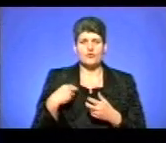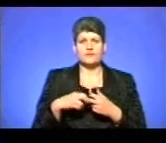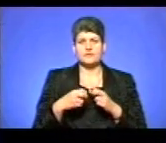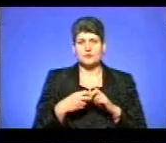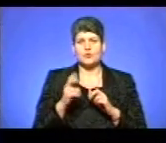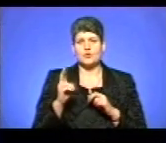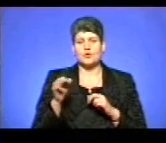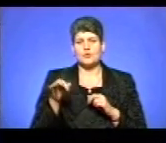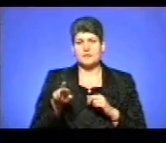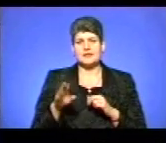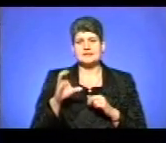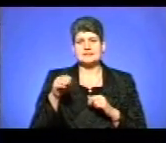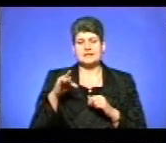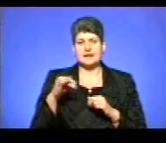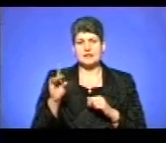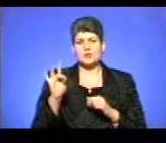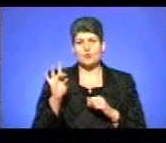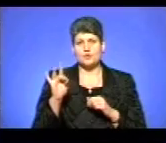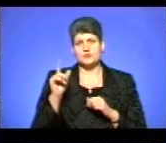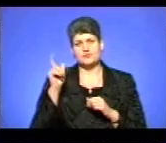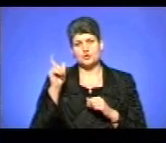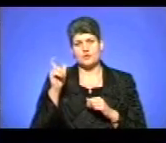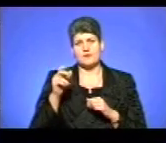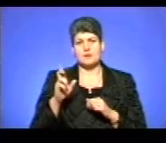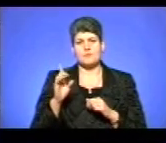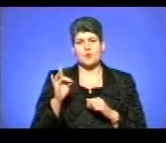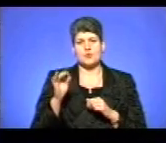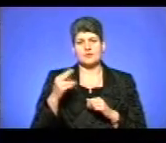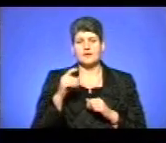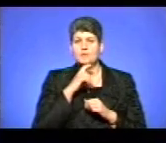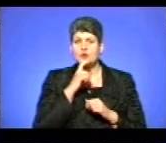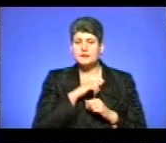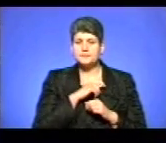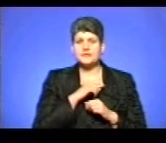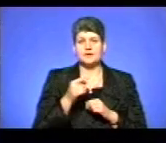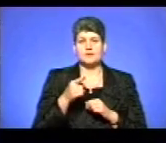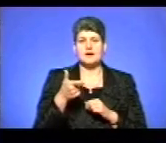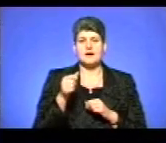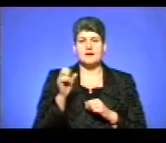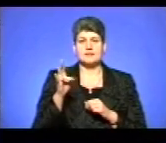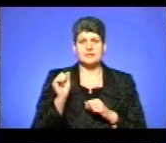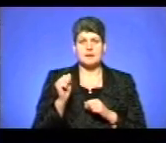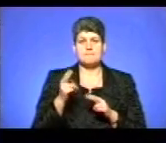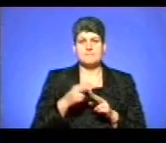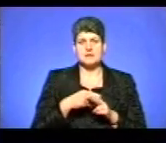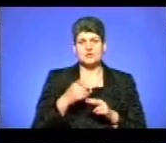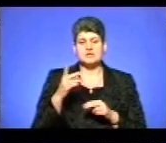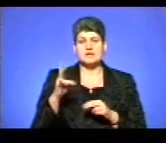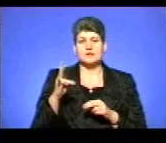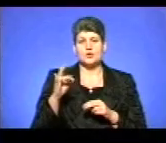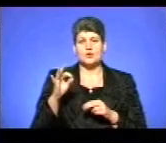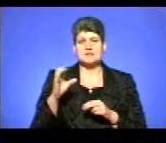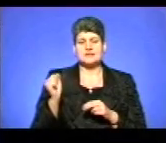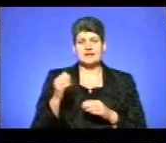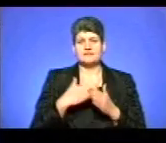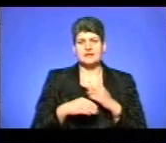Коломиї, Стрию, Другобичі, Чорткові та Бродах. Тернополянка Ганна Безноса – інвалід 3-ї групи.